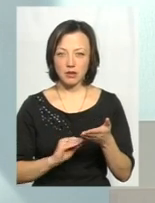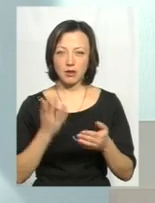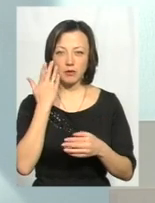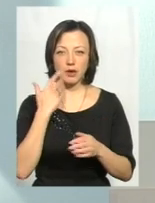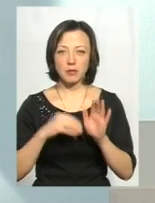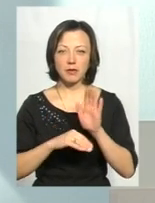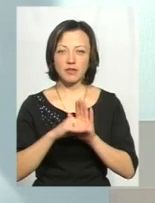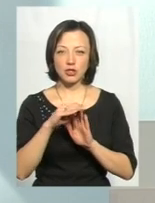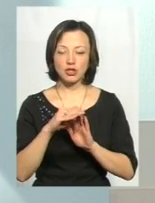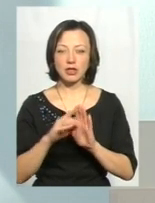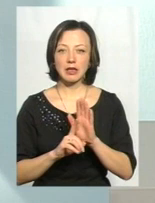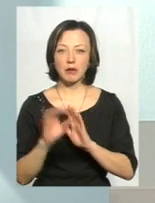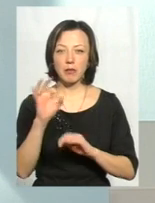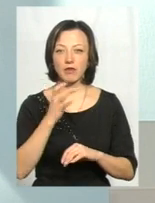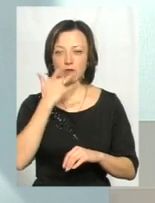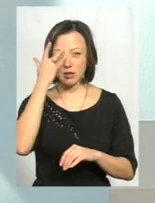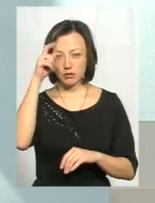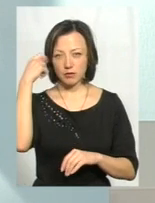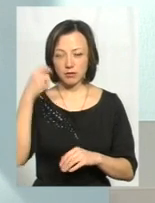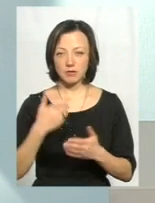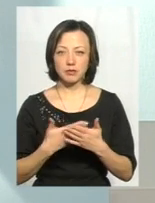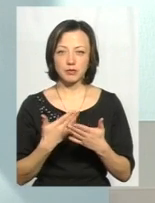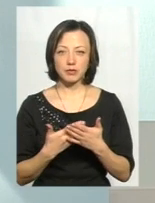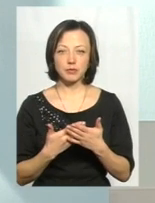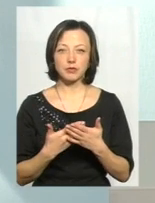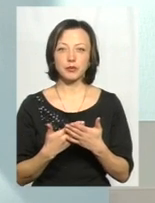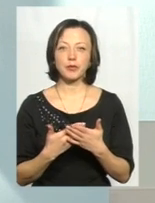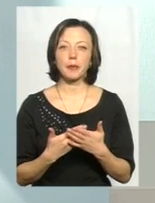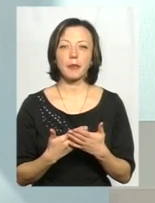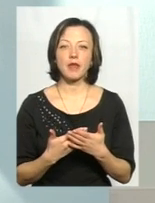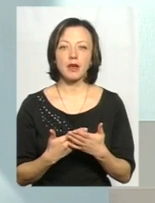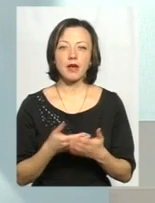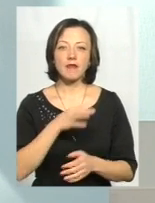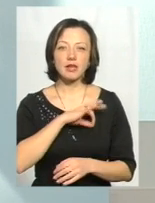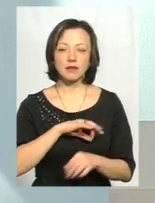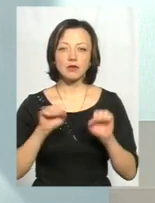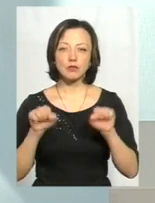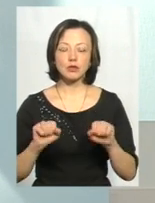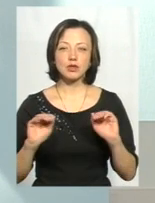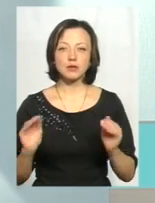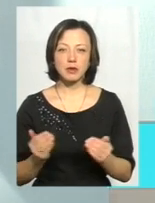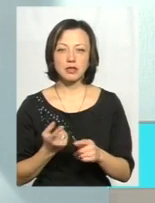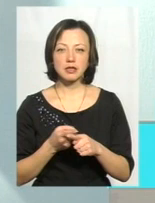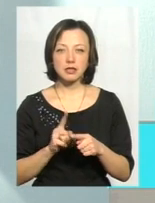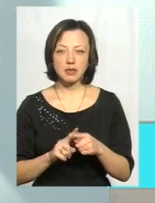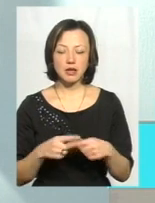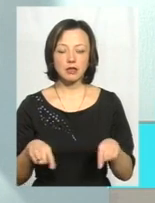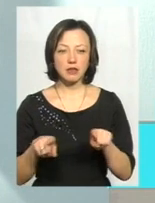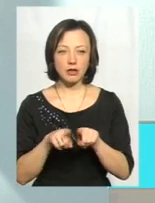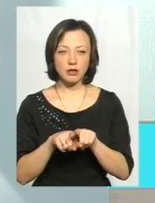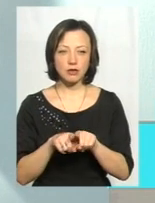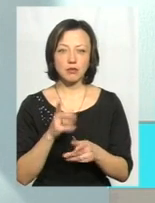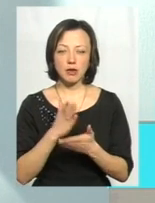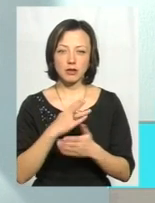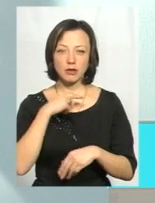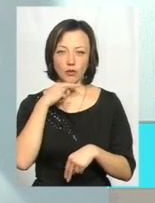підвищенні температури, знову ж таки, от влітку, коли ми спостерігаємо вже спеку, їхня ефективність може і зменшуватися. Тобто це треш мати